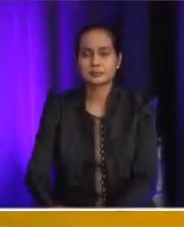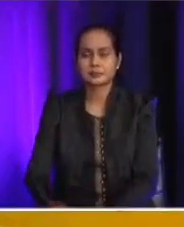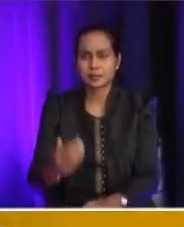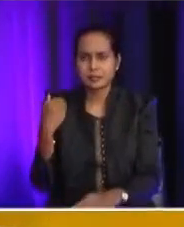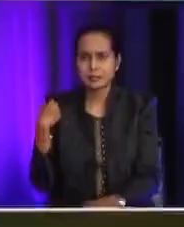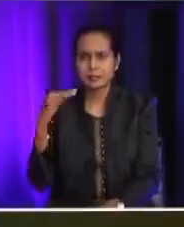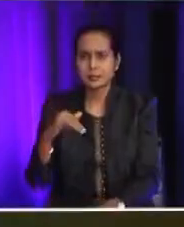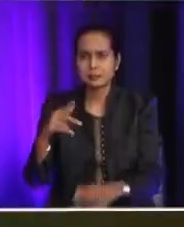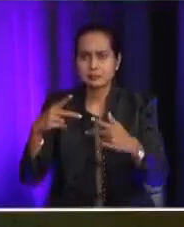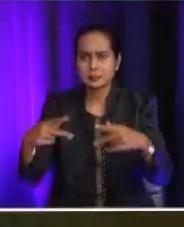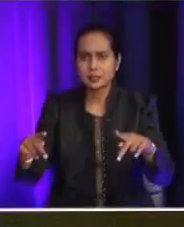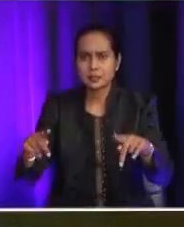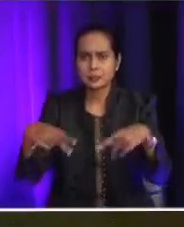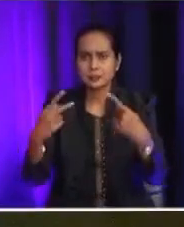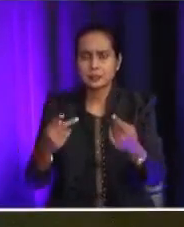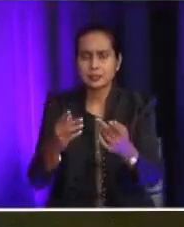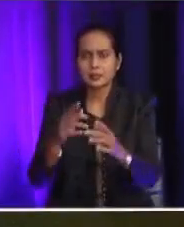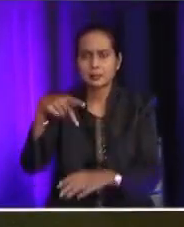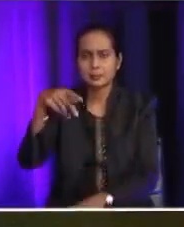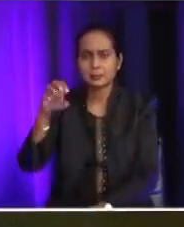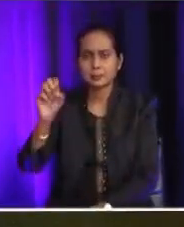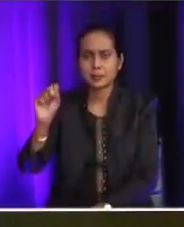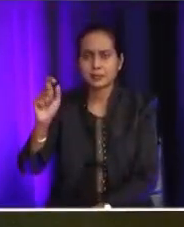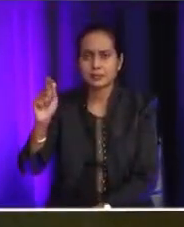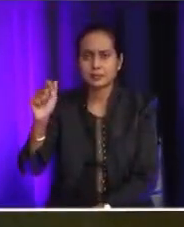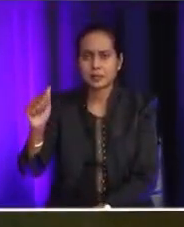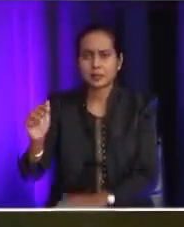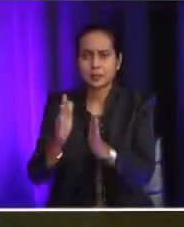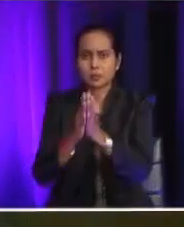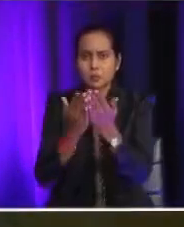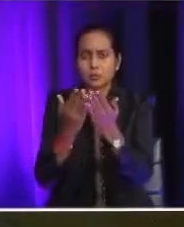pergi pesta buku? Ya. Ada yang pernah pergi pesta buku?